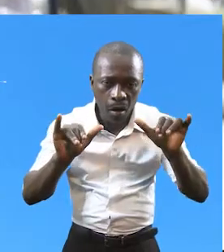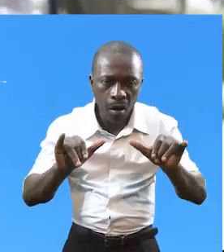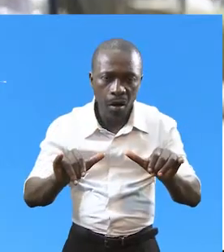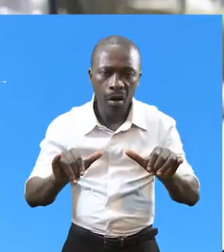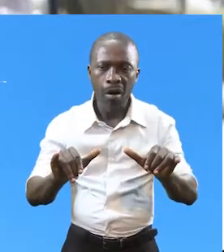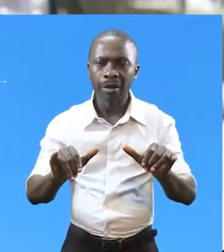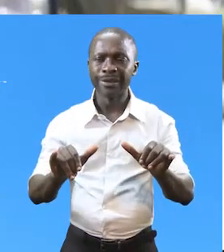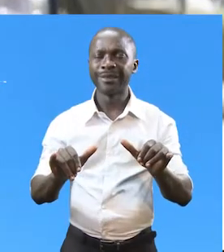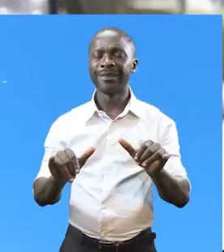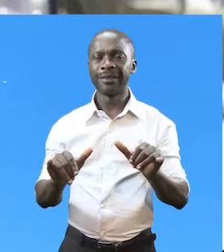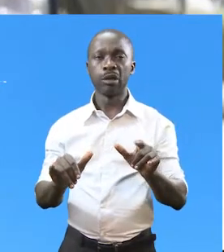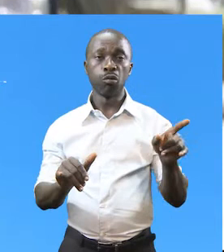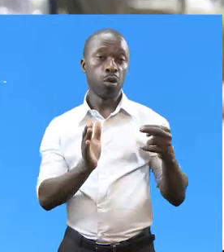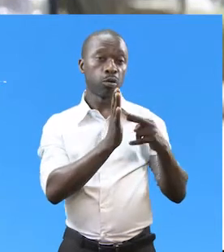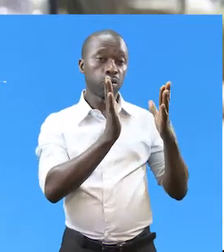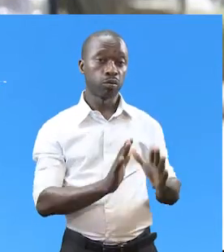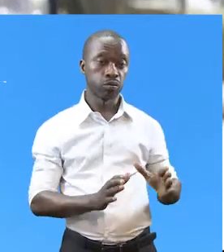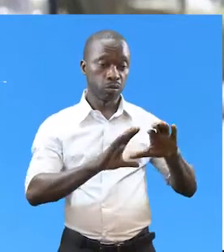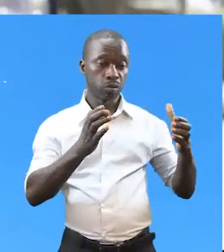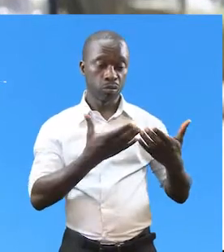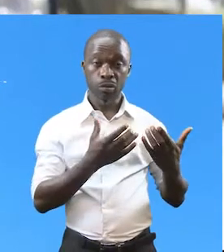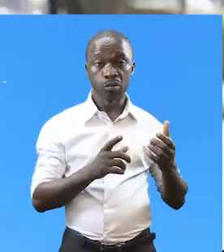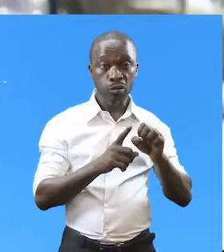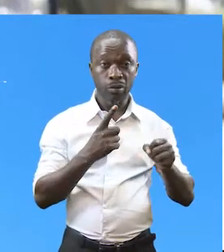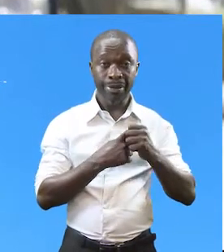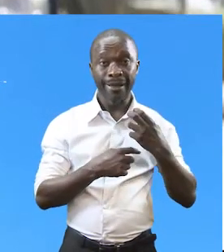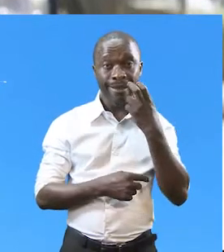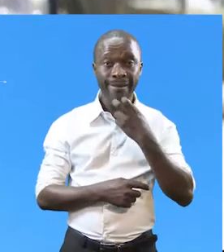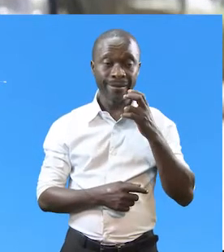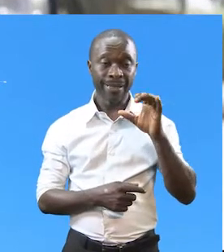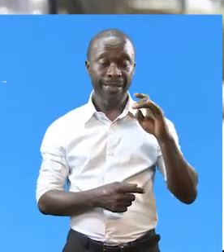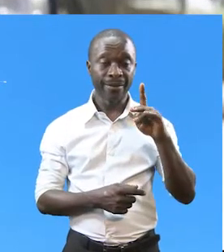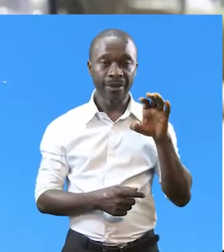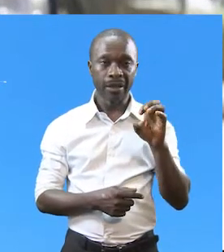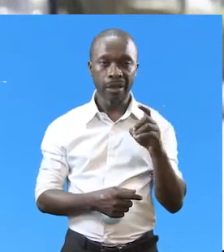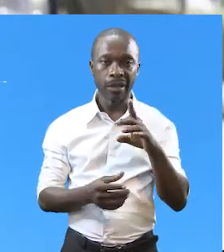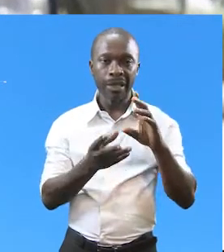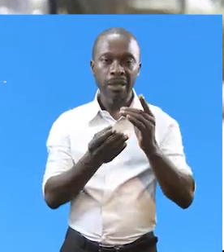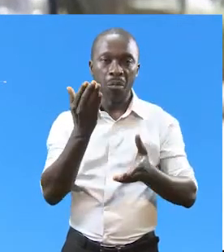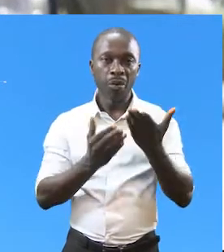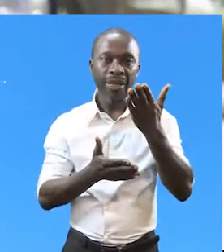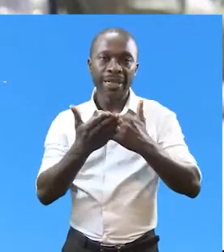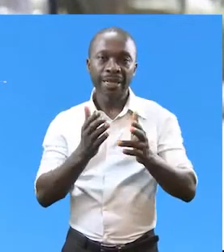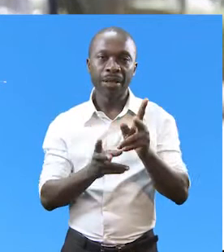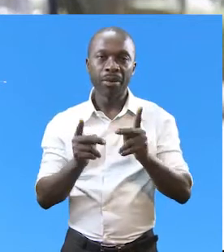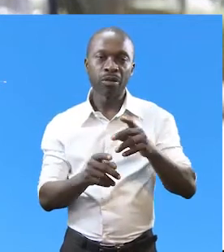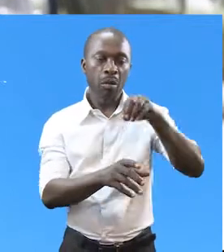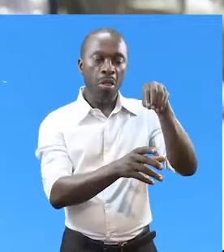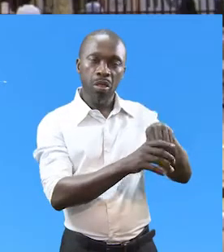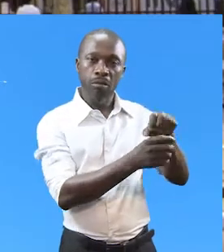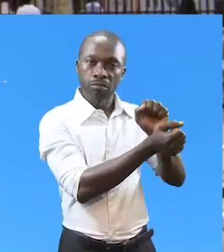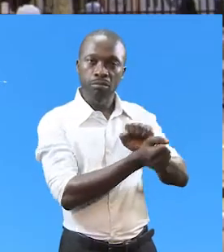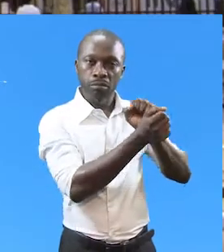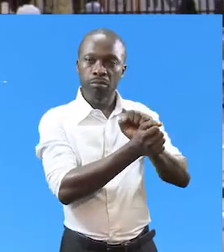société civile de Beni, il pourrait s'agir des détenus évadés de la prison de la ville le mois dernier et qui auraient été pris en otage par les